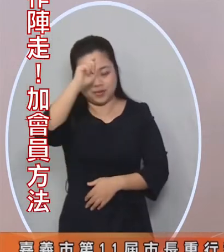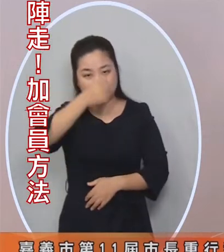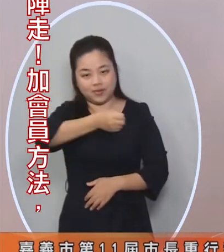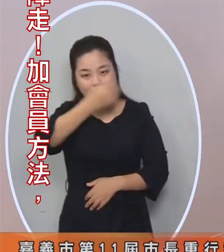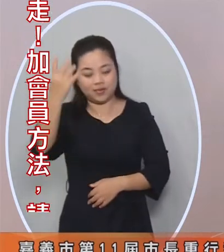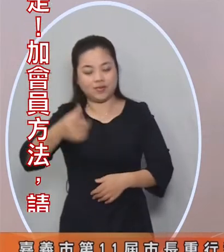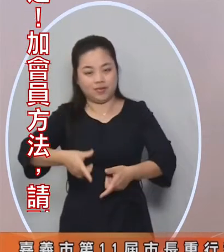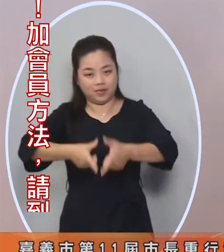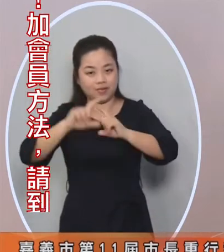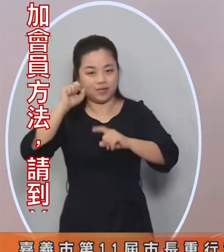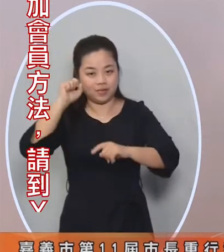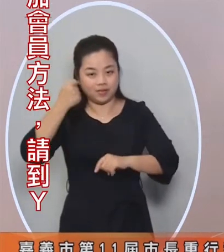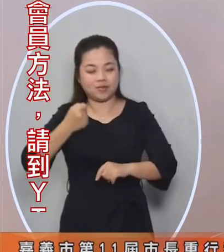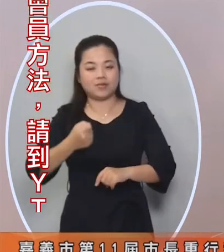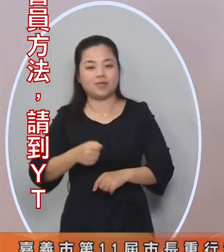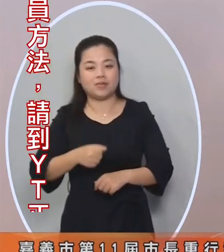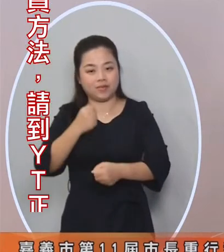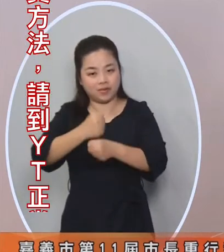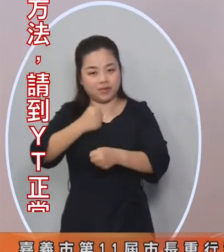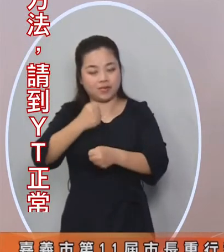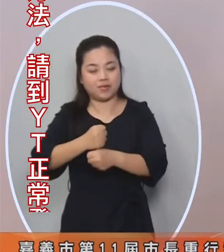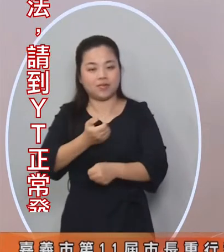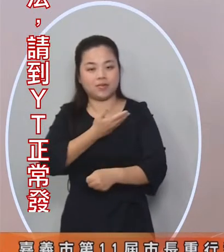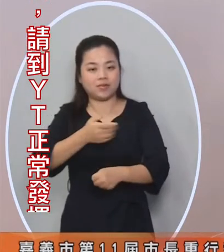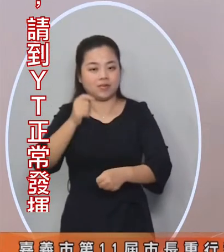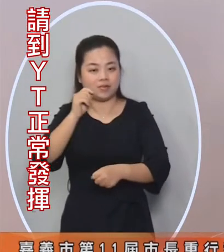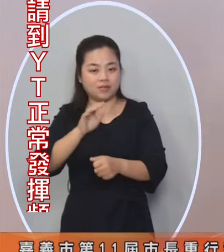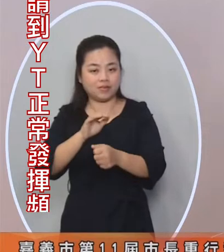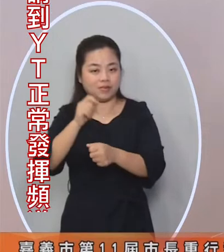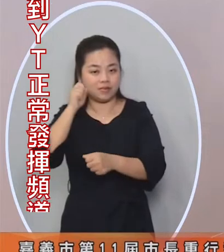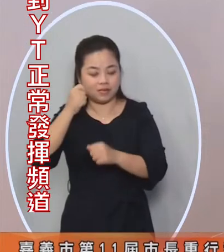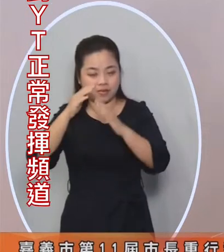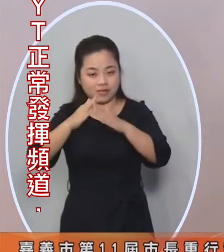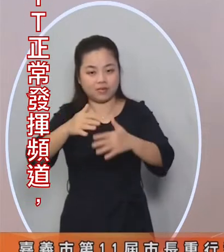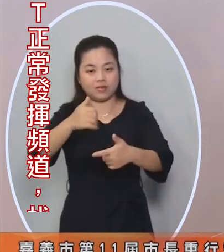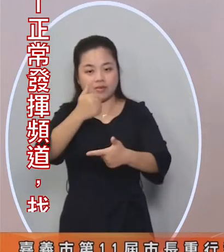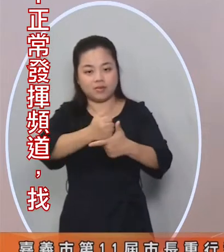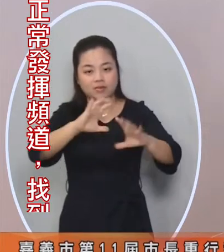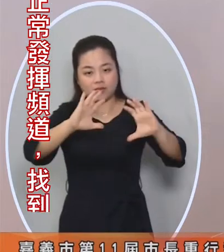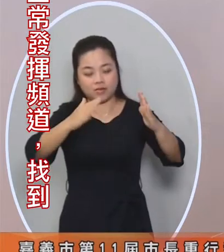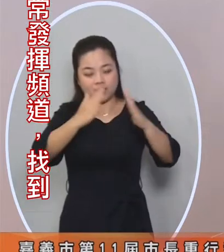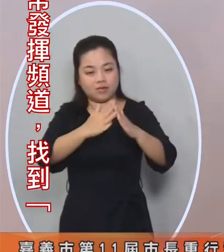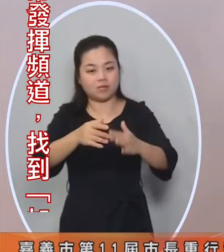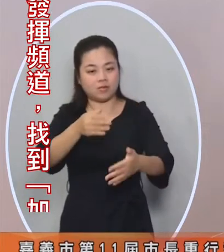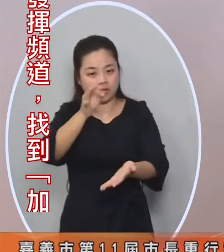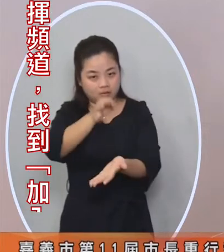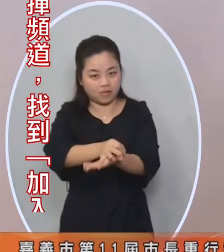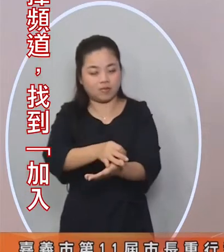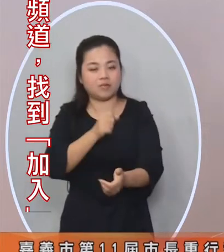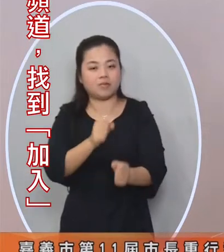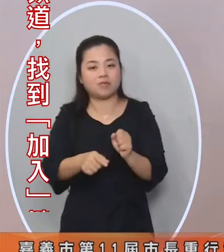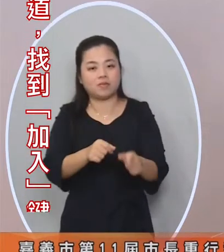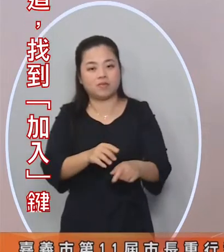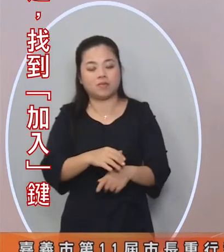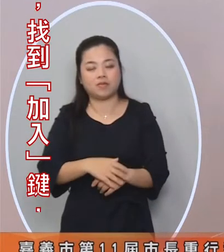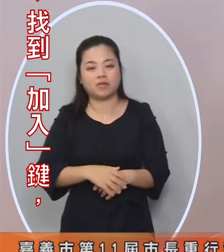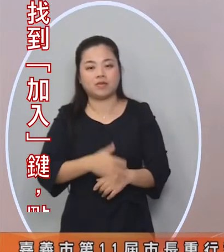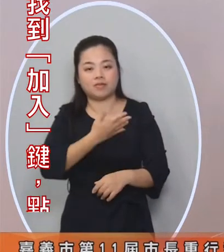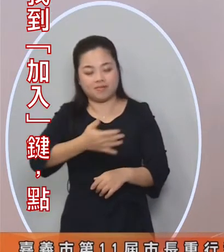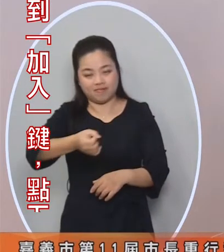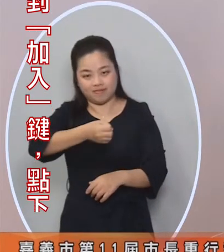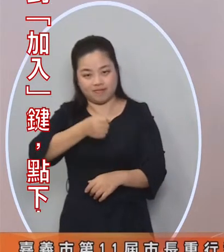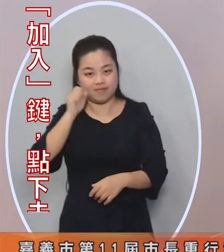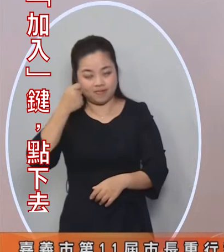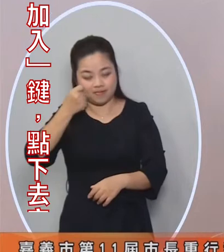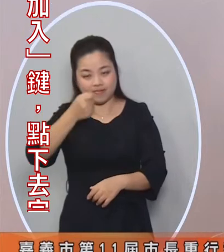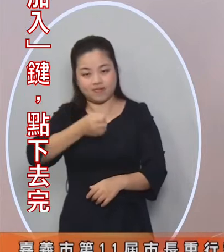青年返乡创业或就业，由嘉义市政府增盖国宅，协助超低价购房，让嘉义子弟安